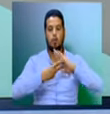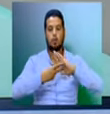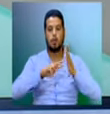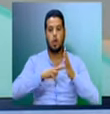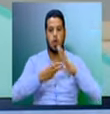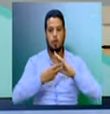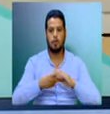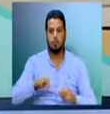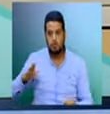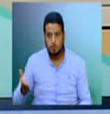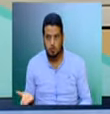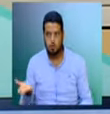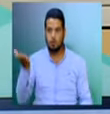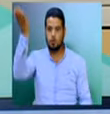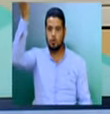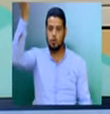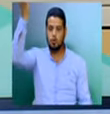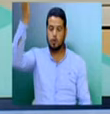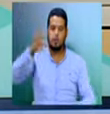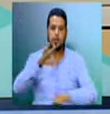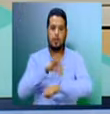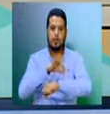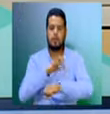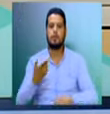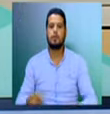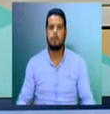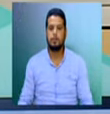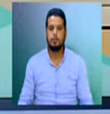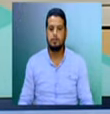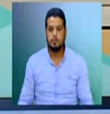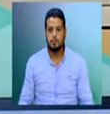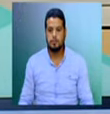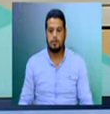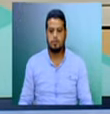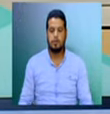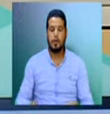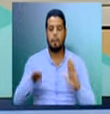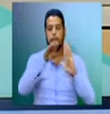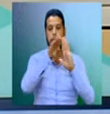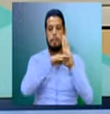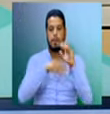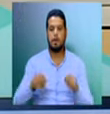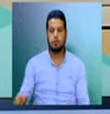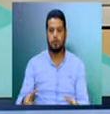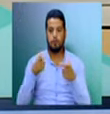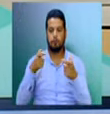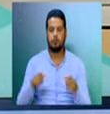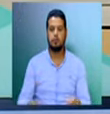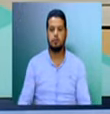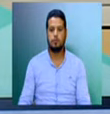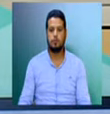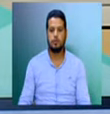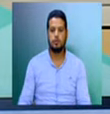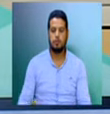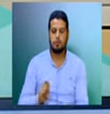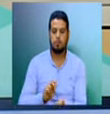بالطب الاستعجالي. كذلك برنامج فرصة يدعو كذلك إلى مراجعة الإصلاح